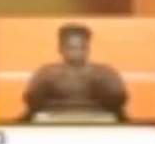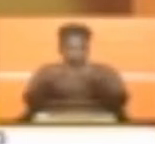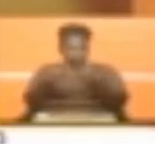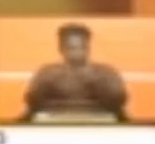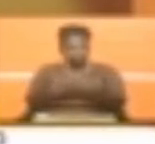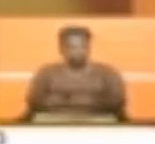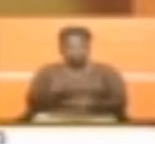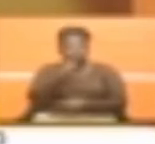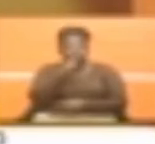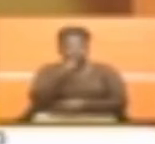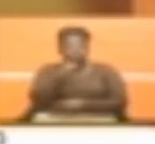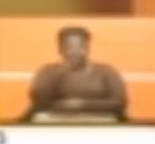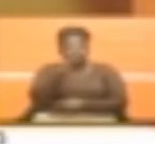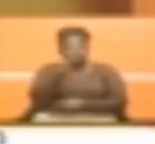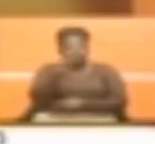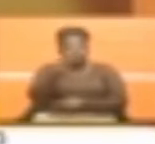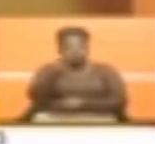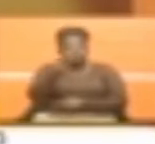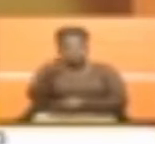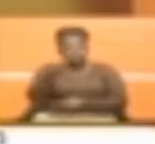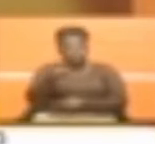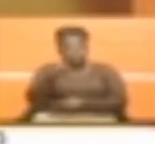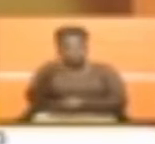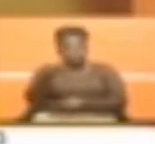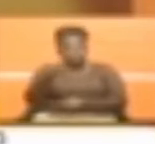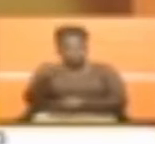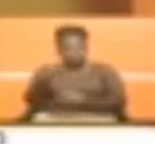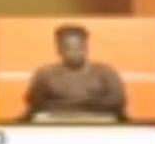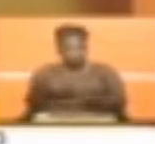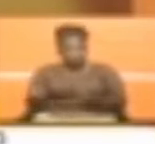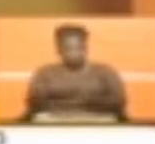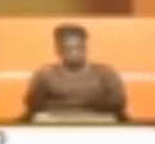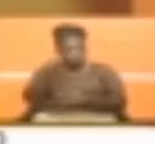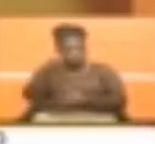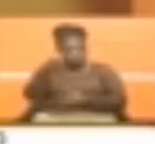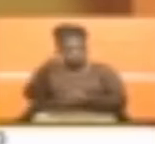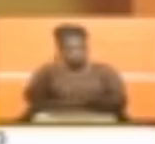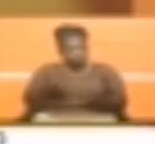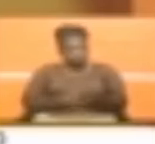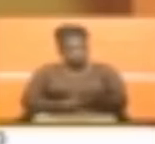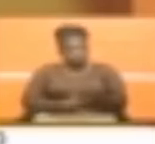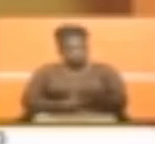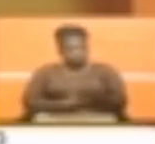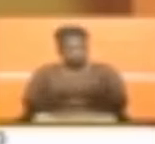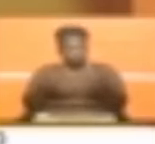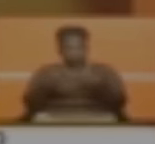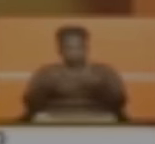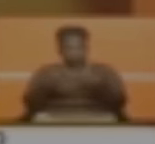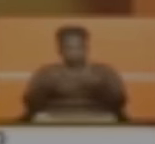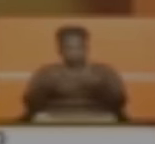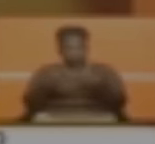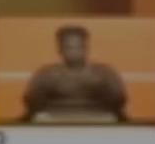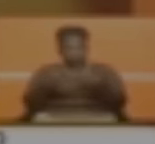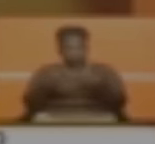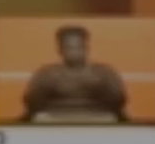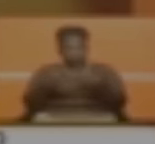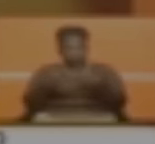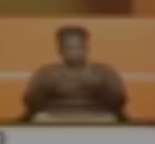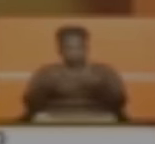mwami Nyanzi Simon simu yetu ajizudde naye twasanze anti